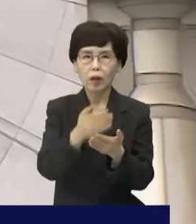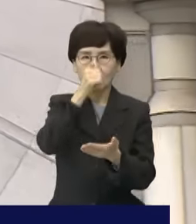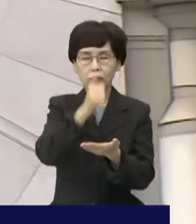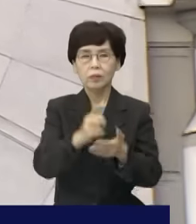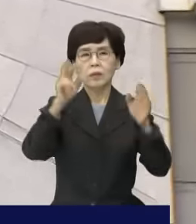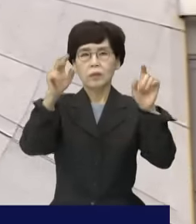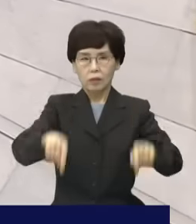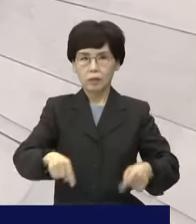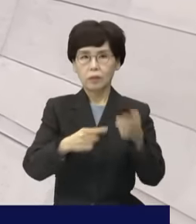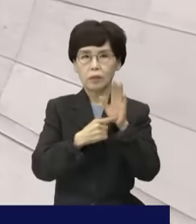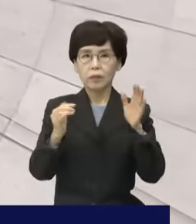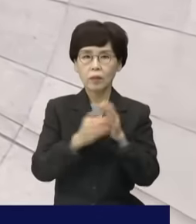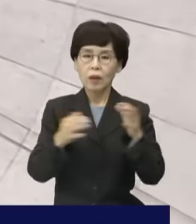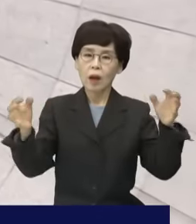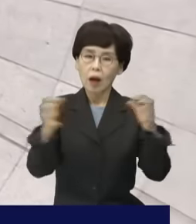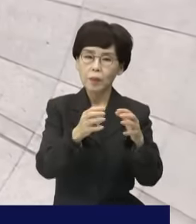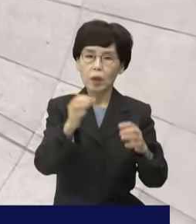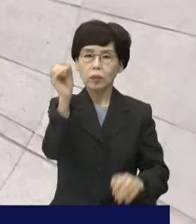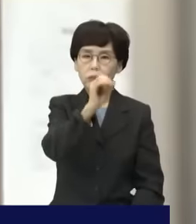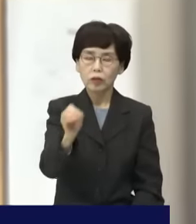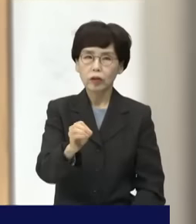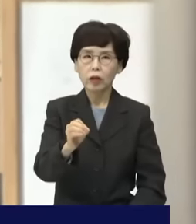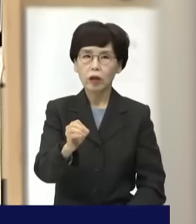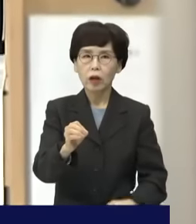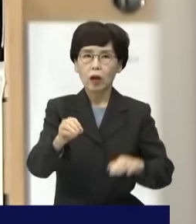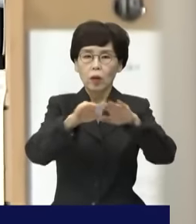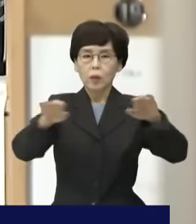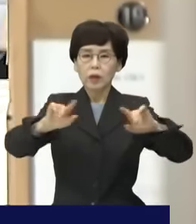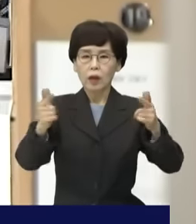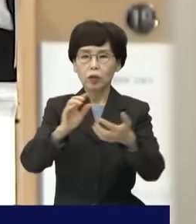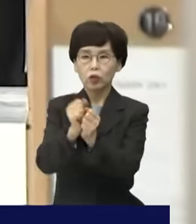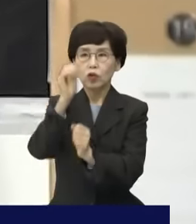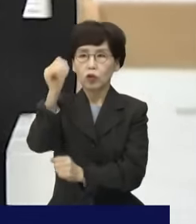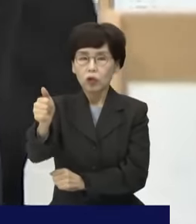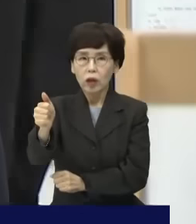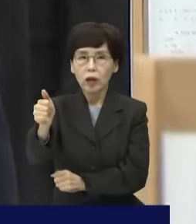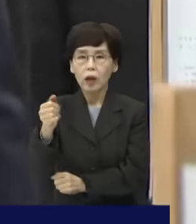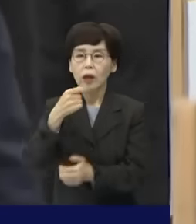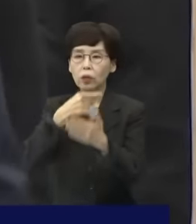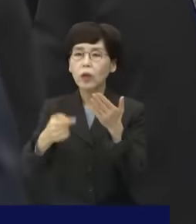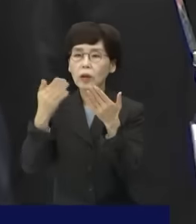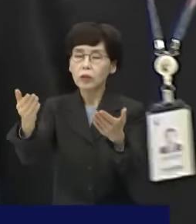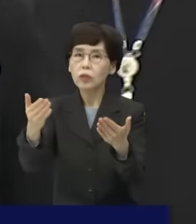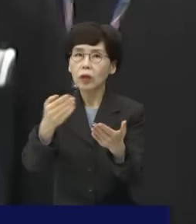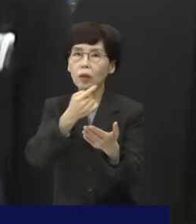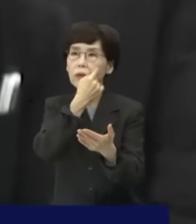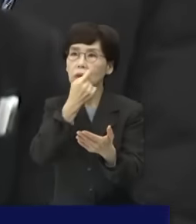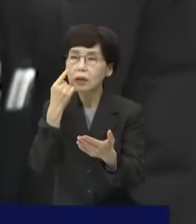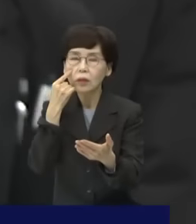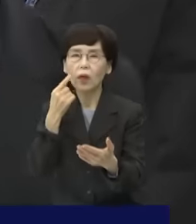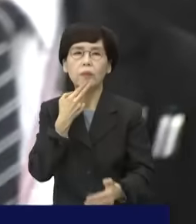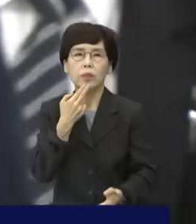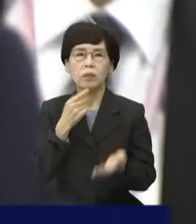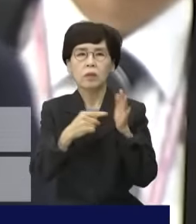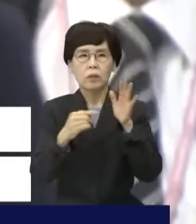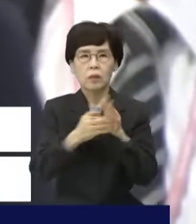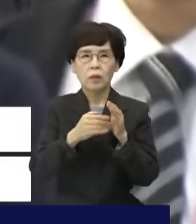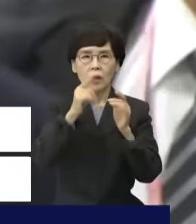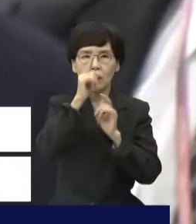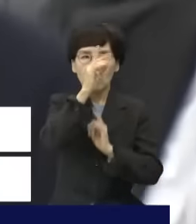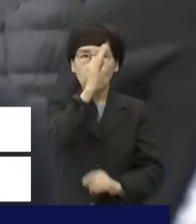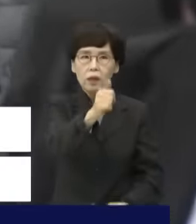판단했습니다. 합병 비율이 불공정해 주주에게 손해를 끼쳤다고 인정할 만한 증거도 없다고 봤습니다. 이 회장에